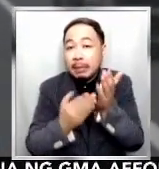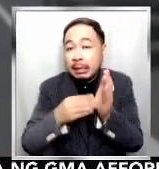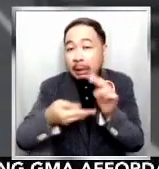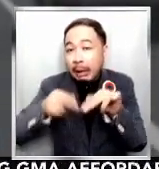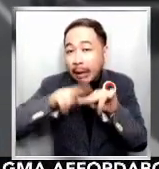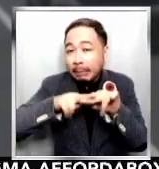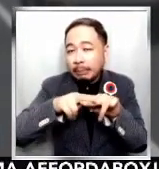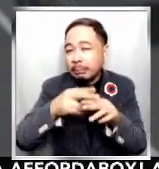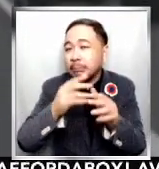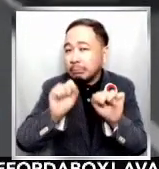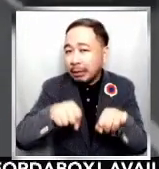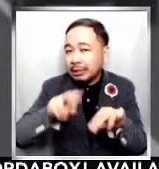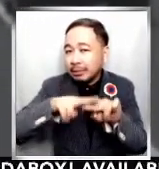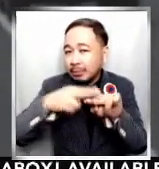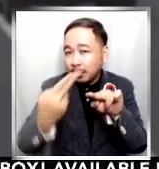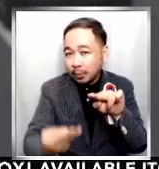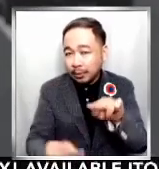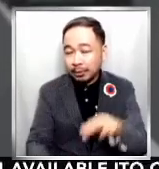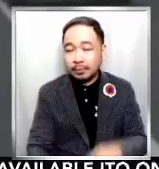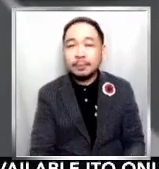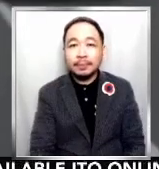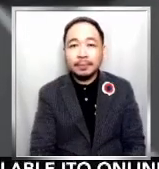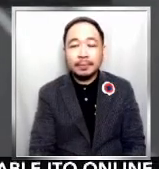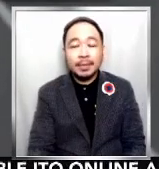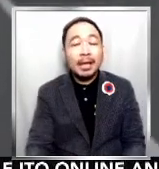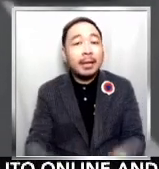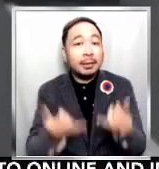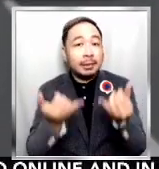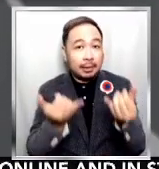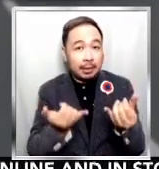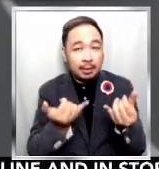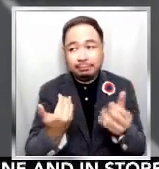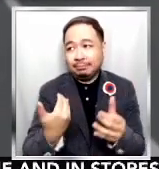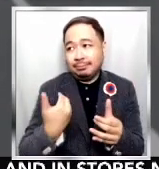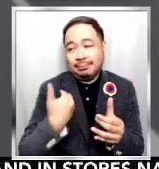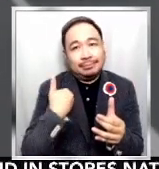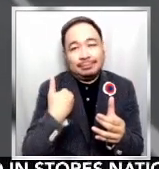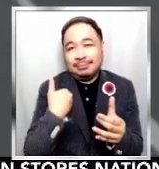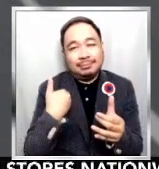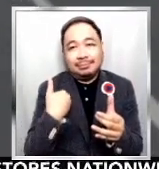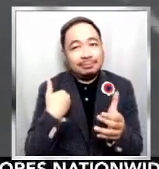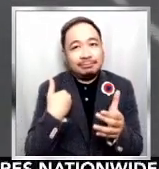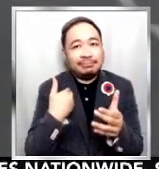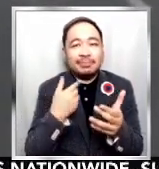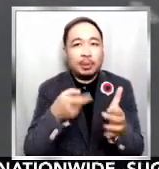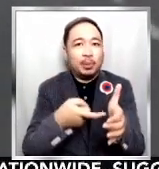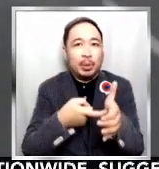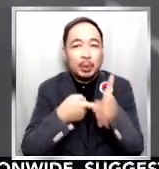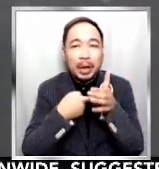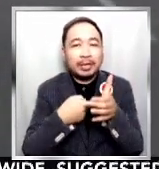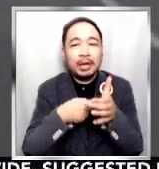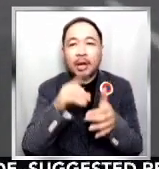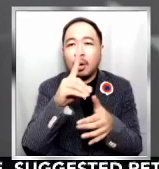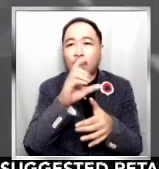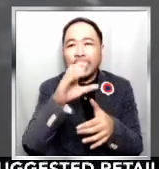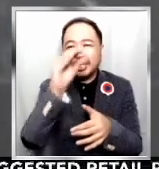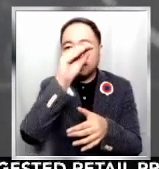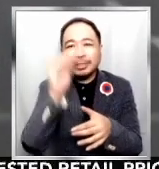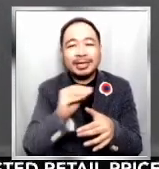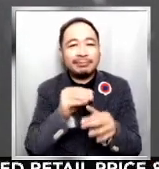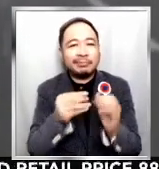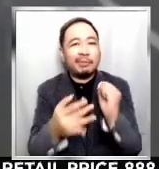hindi pa naman po natin ini-impose na kailangan 100% cashless tayo. Dapat meron din silang